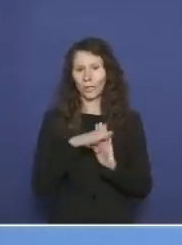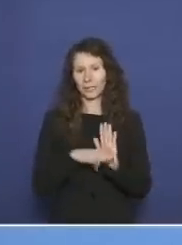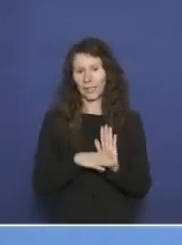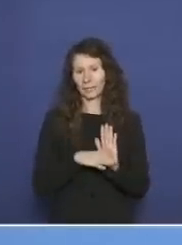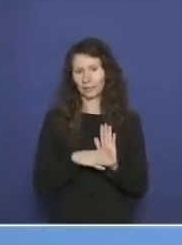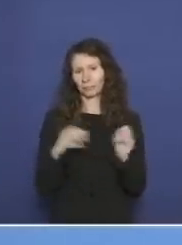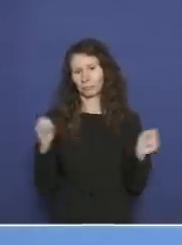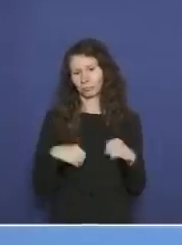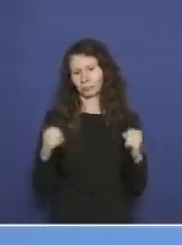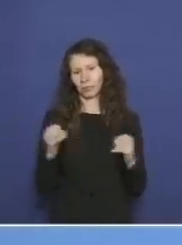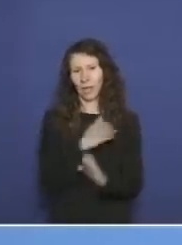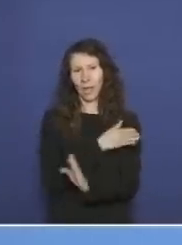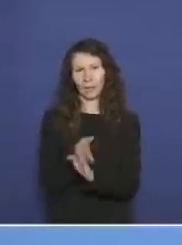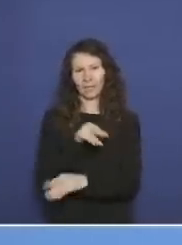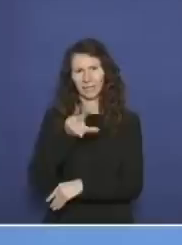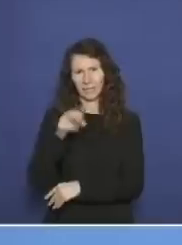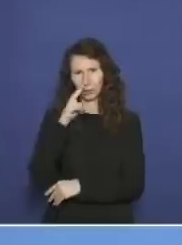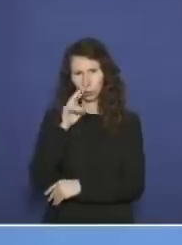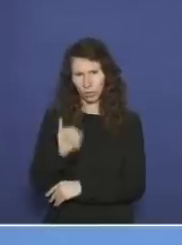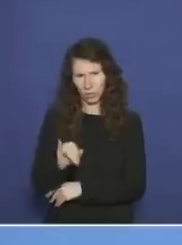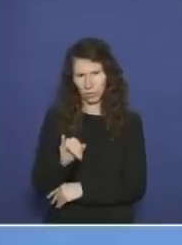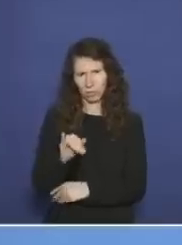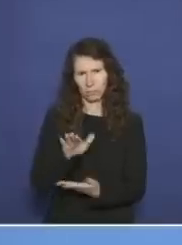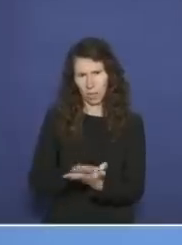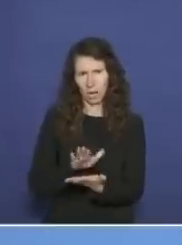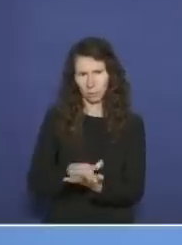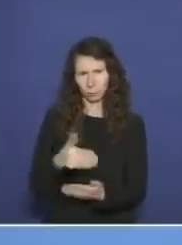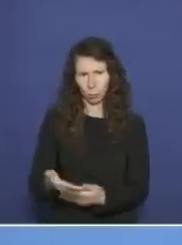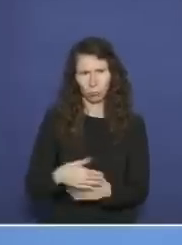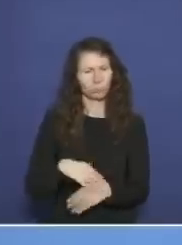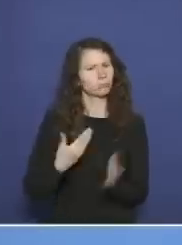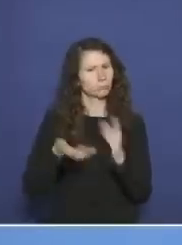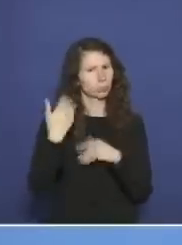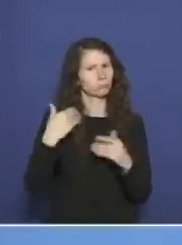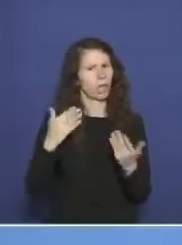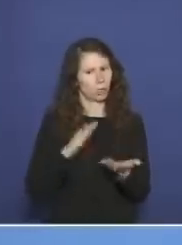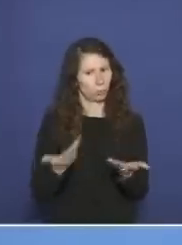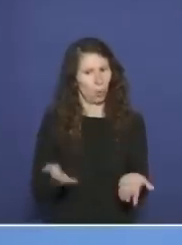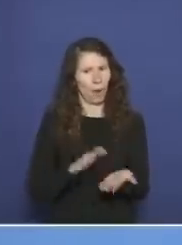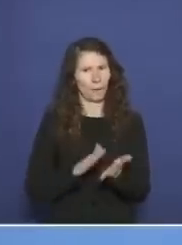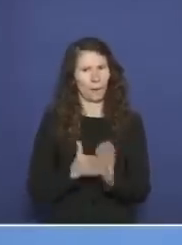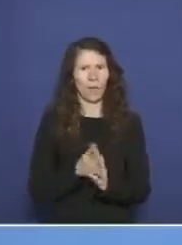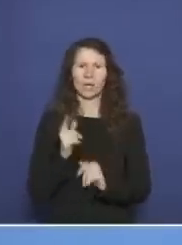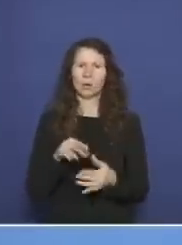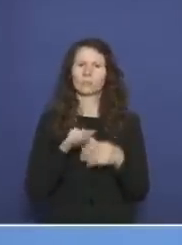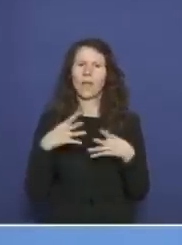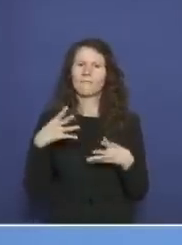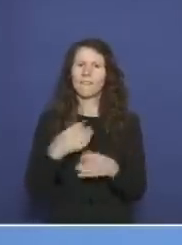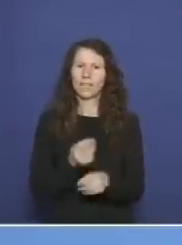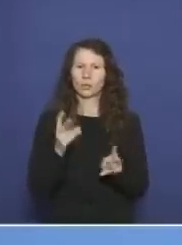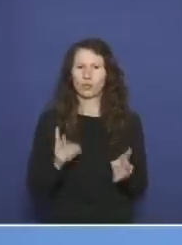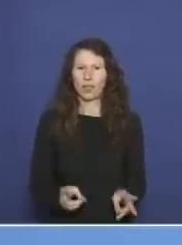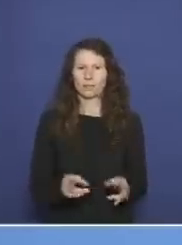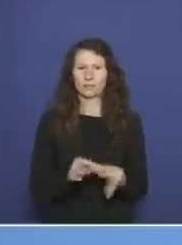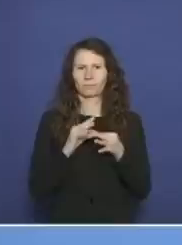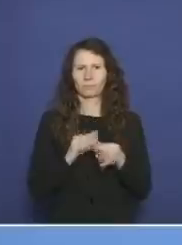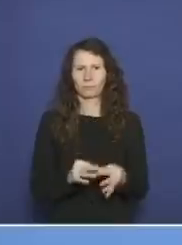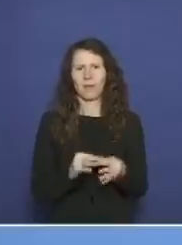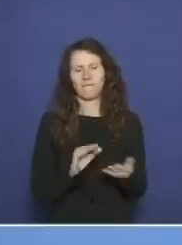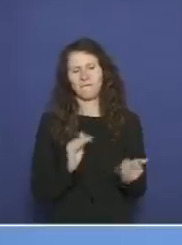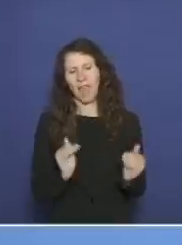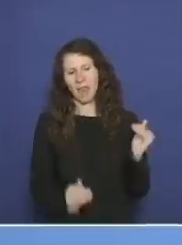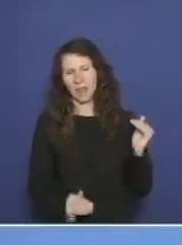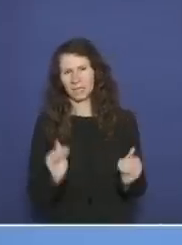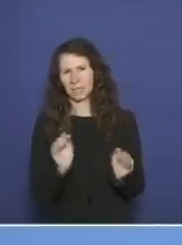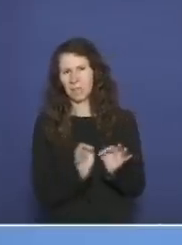Aber das ist ja das, was vereinbart war, was im Übrigen auch ja auch für die verfassungsrechtliche Einordnung, für die Verhältnismäßigkeit immer auch mit